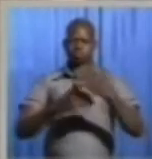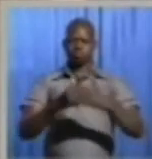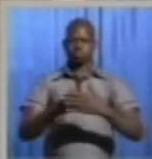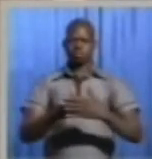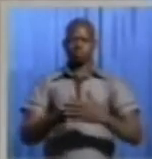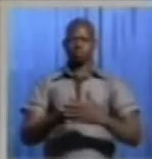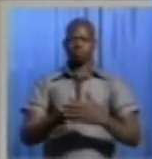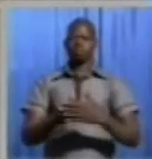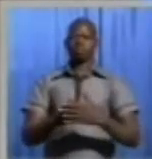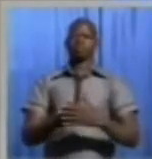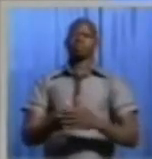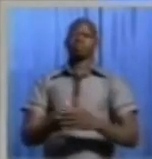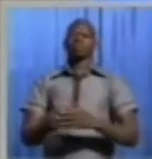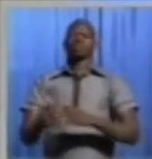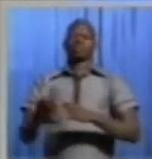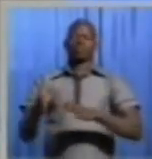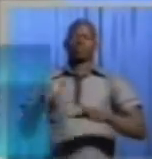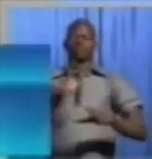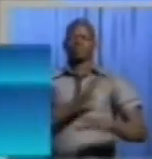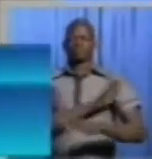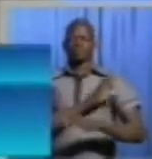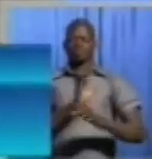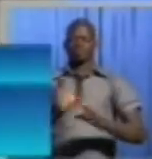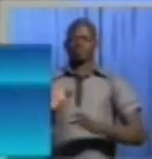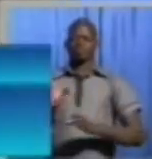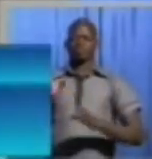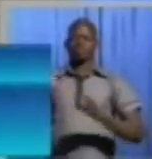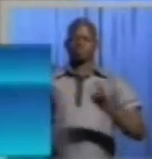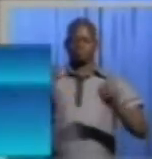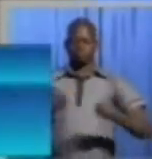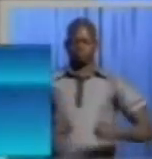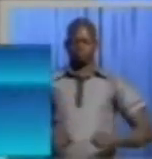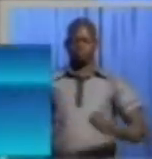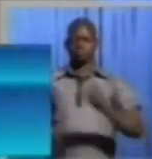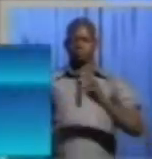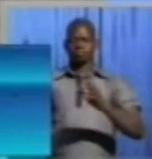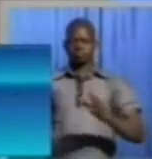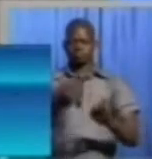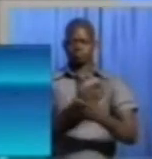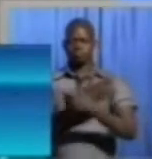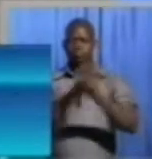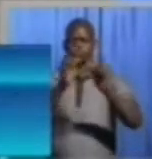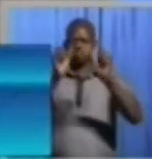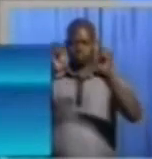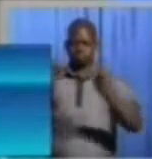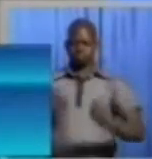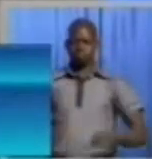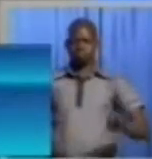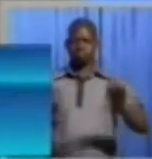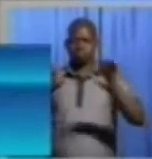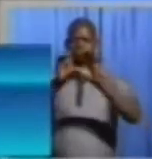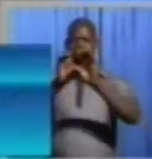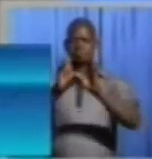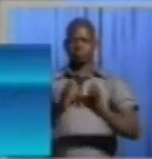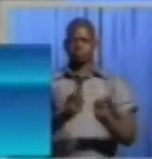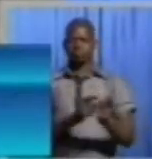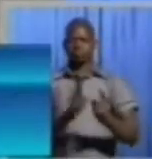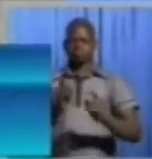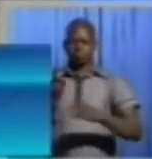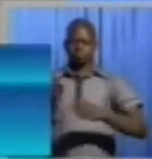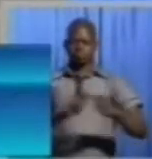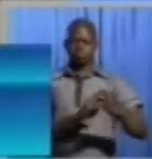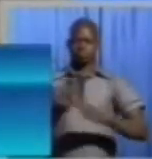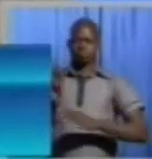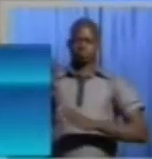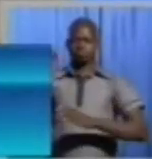Le raffermissement continu de la démocratie, des libertés individuelles et collectives, l'enracinement des bonnes pratiques en matière de gouvernance